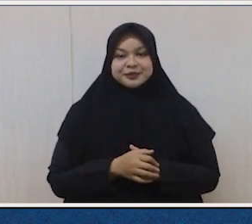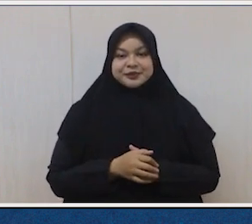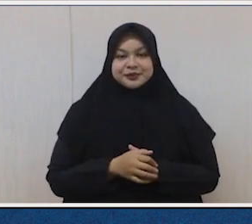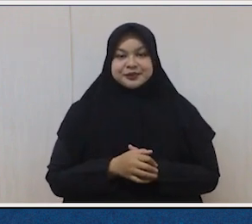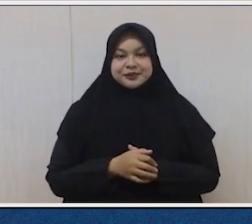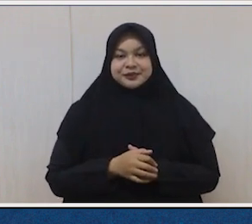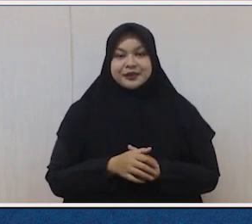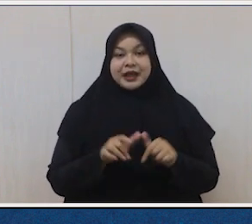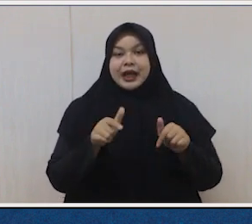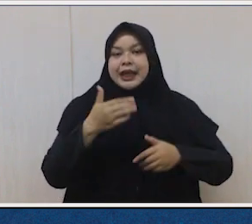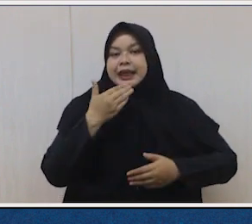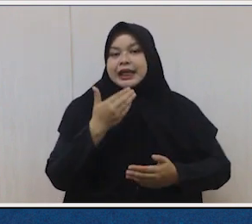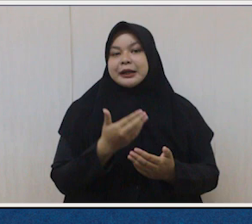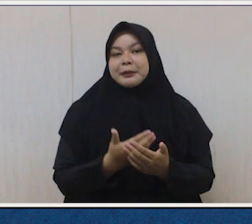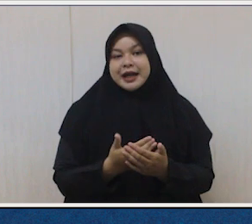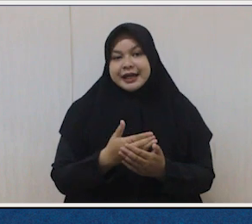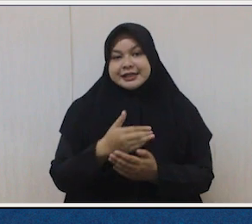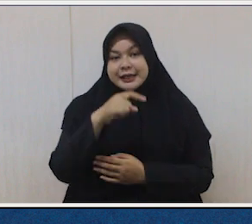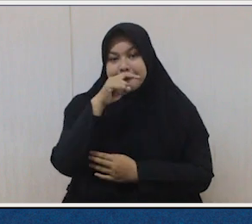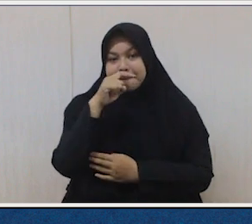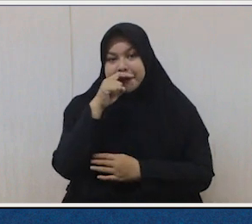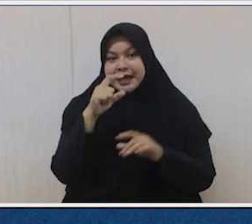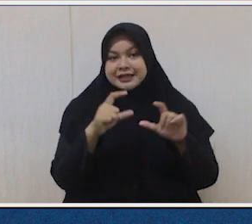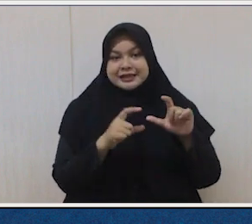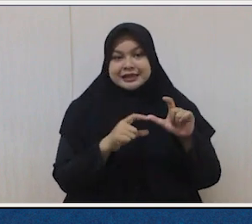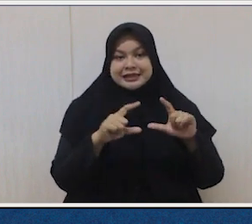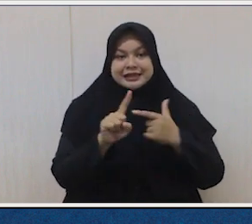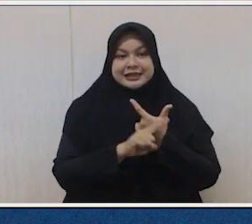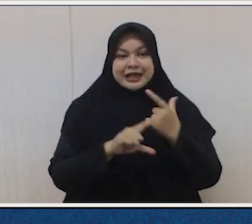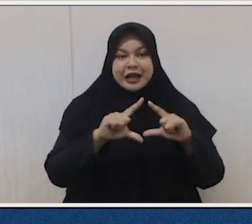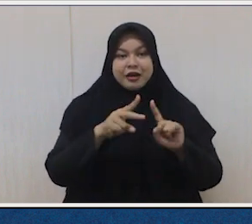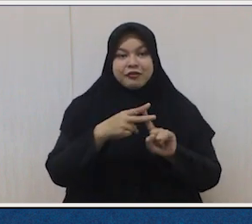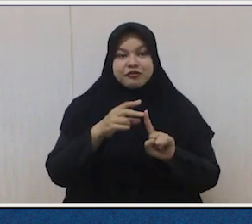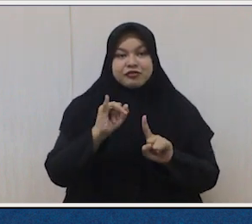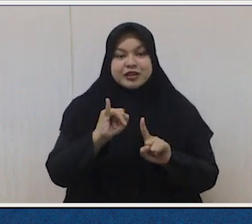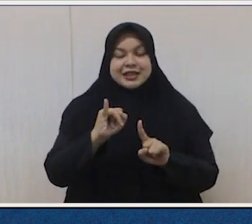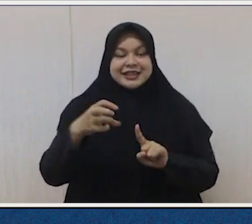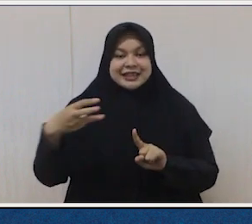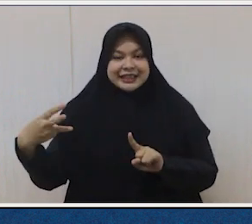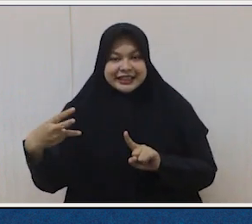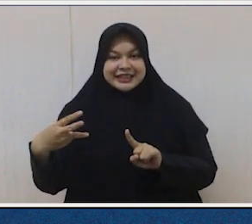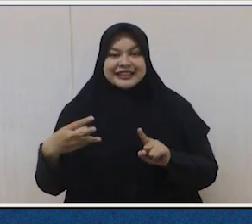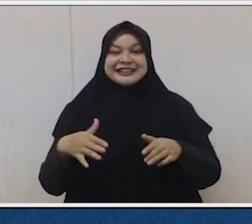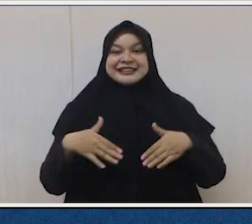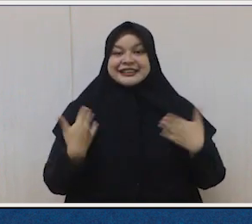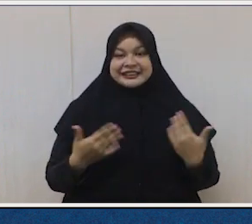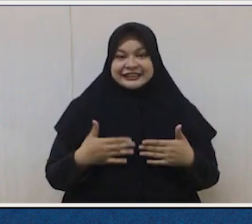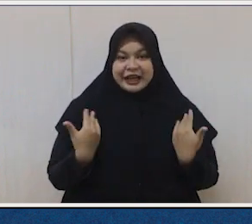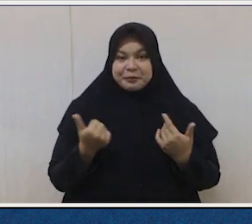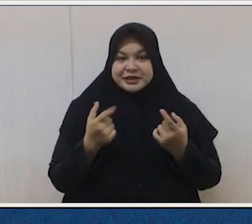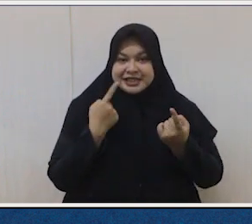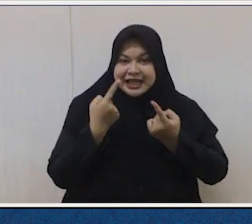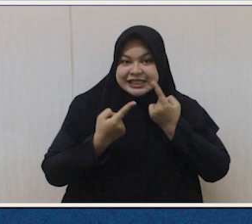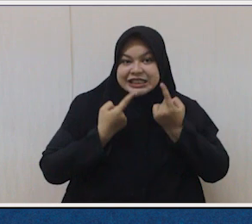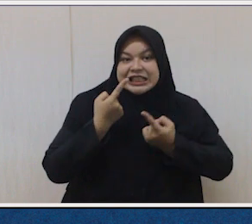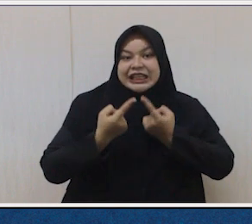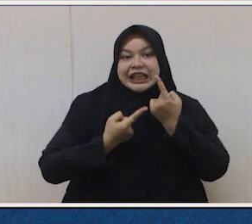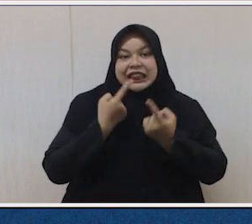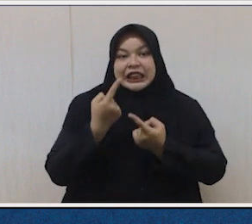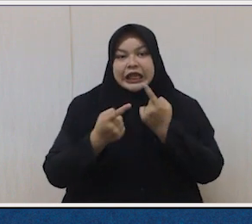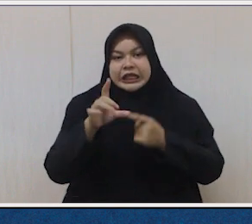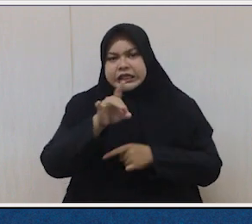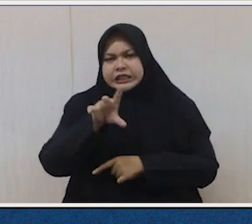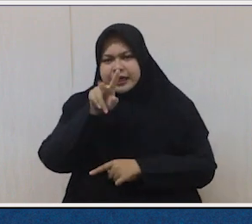i ya terima kasih masi E ini senang sekali bisa berbagi cerita ya karena eh selain